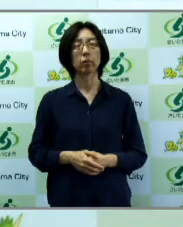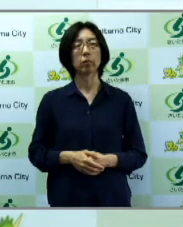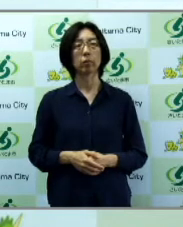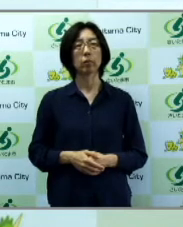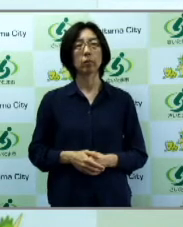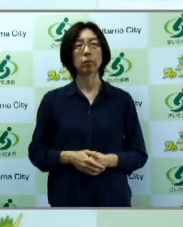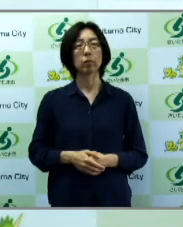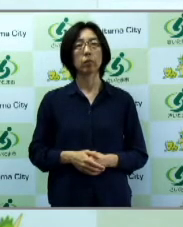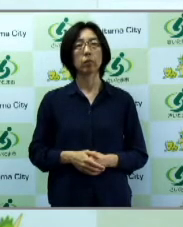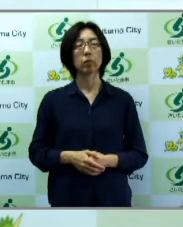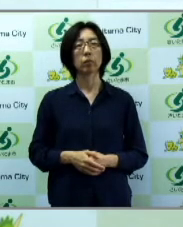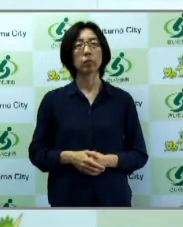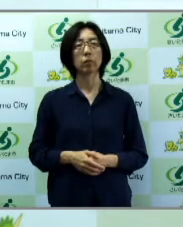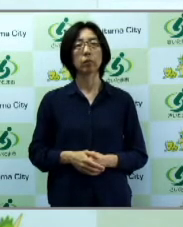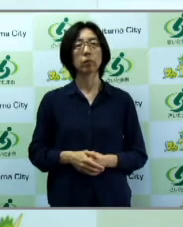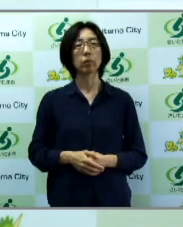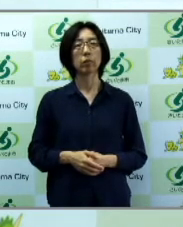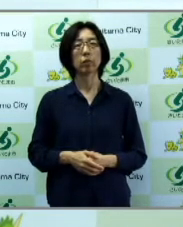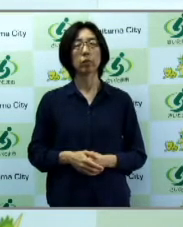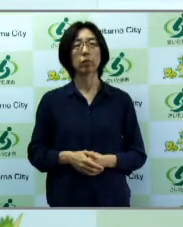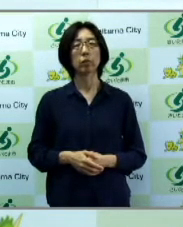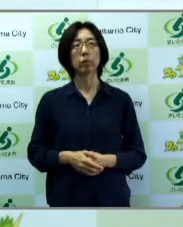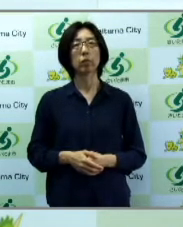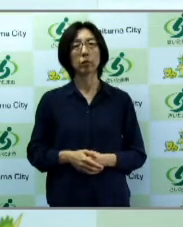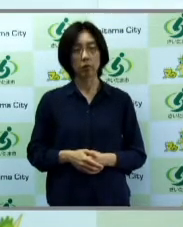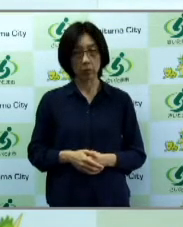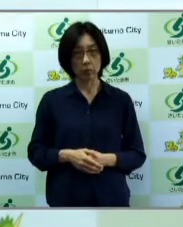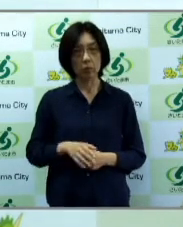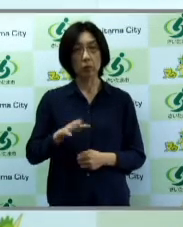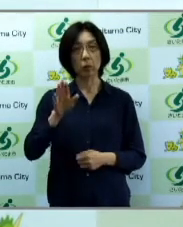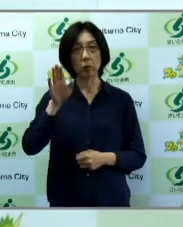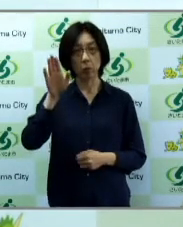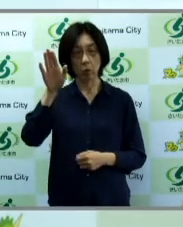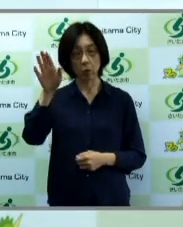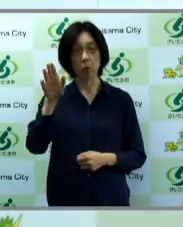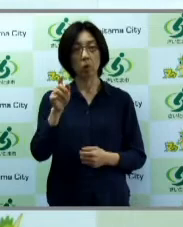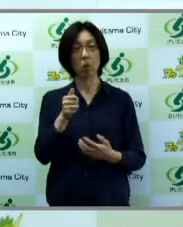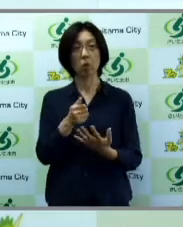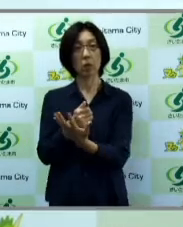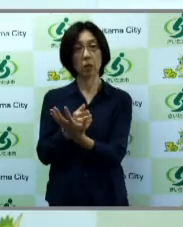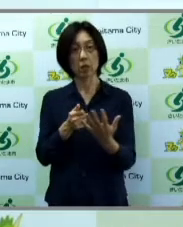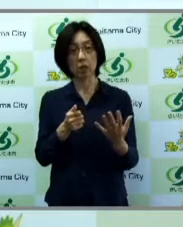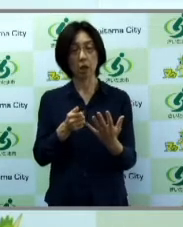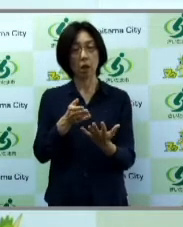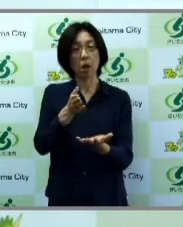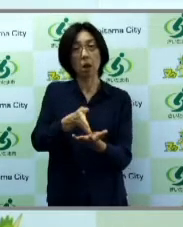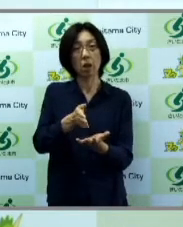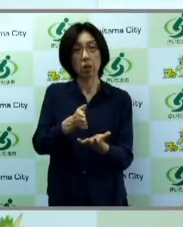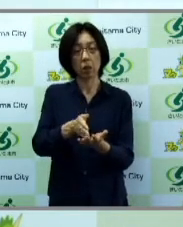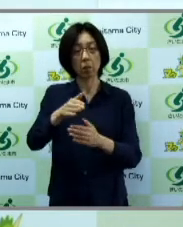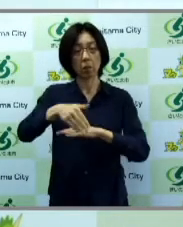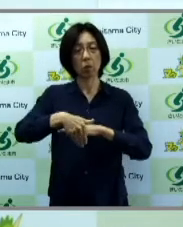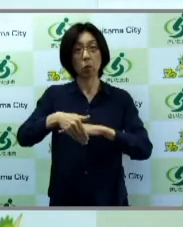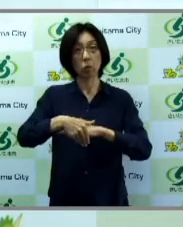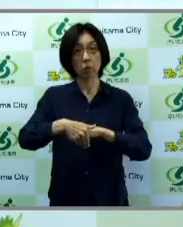記者会見等での窓口っていうのもまた変わってくるんでしょうか。 基本的には